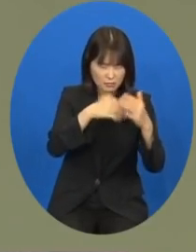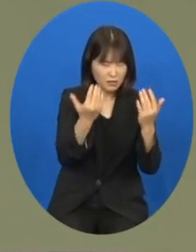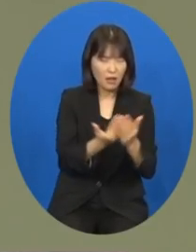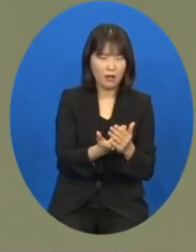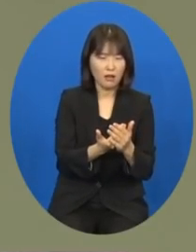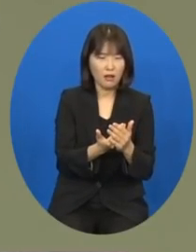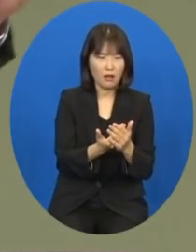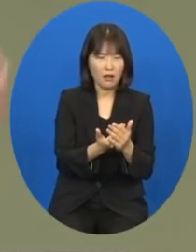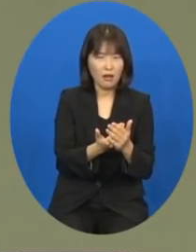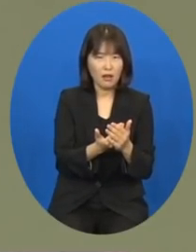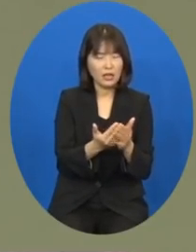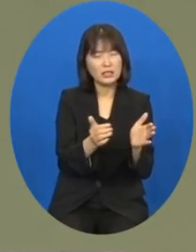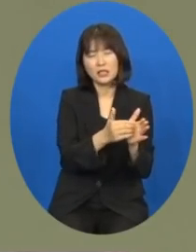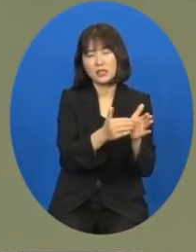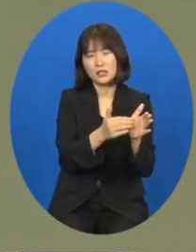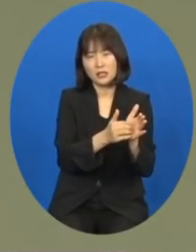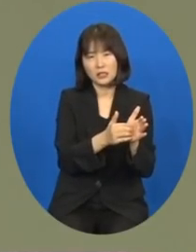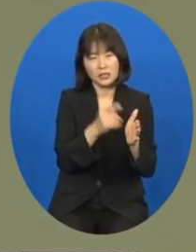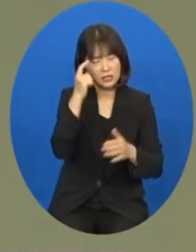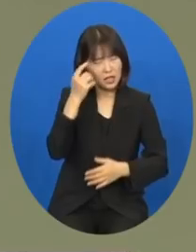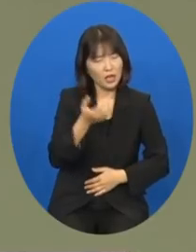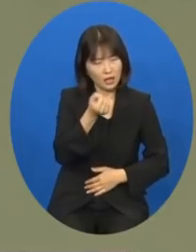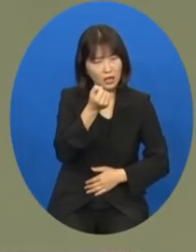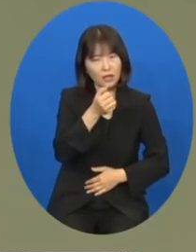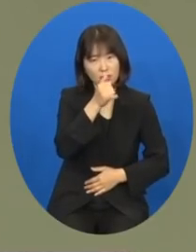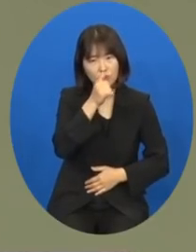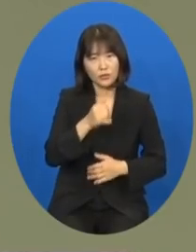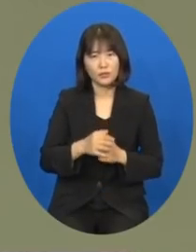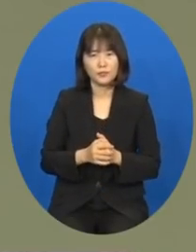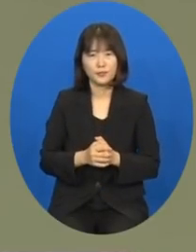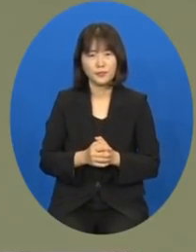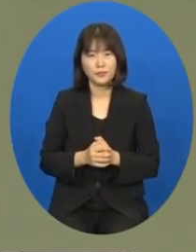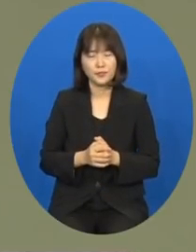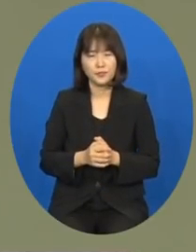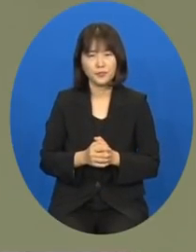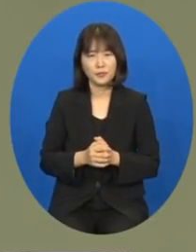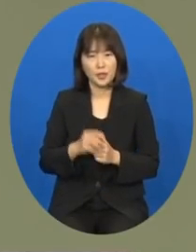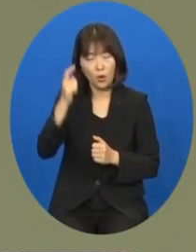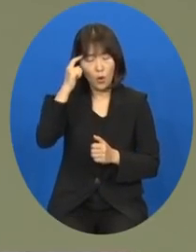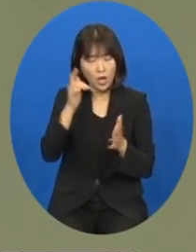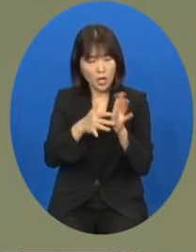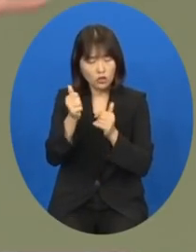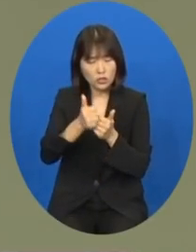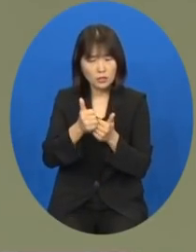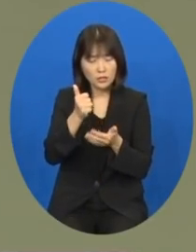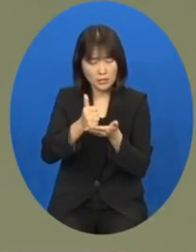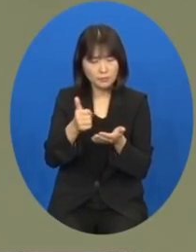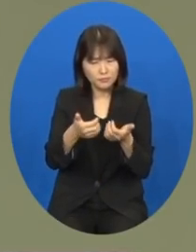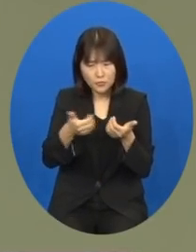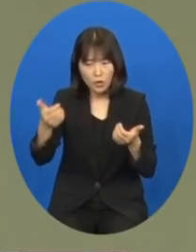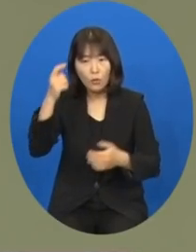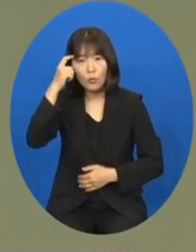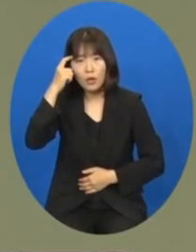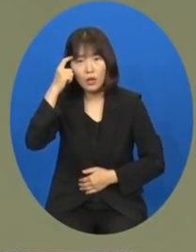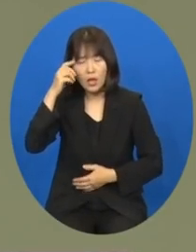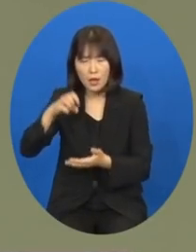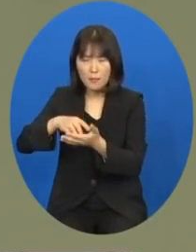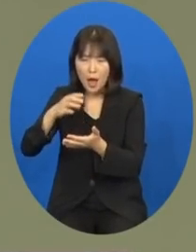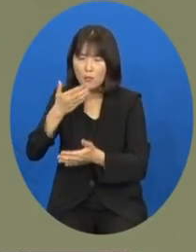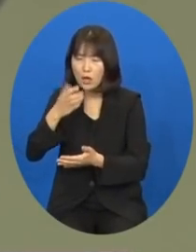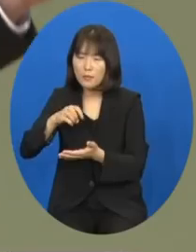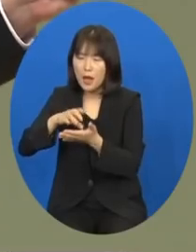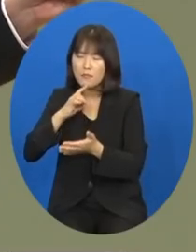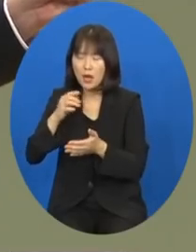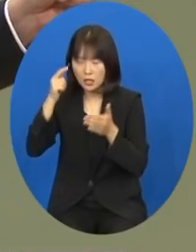예수님을 떠나 갑니다 그들은 오직 자신의 배를 채워줄 사람 빵 난 바라보면 나왔기 때문에 더 이상 방을 주지